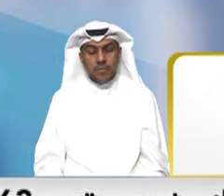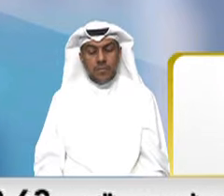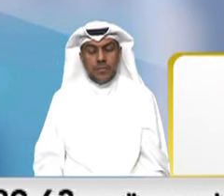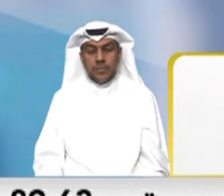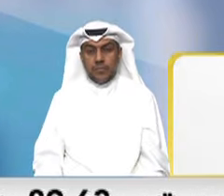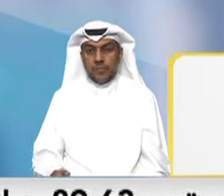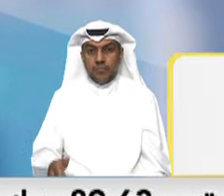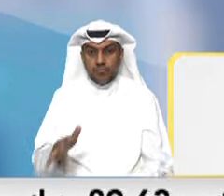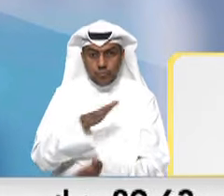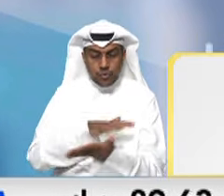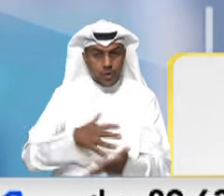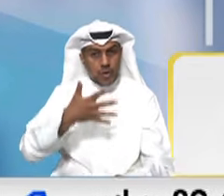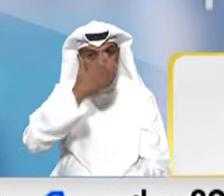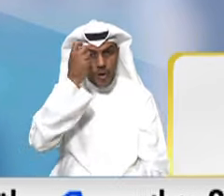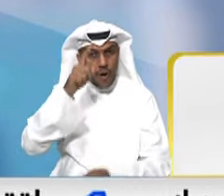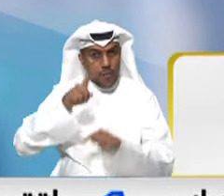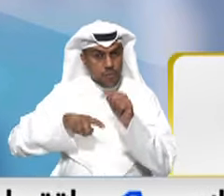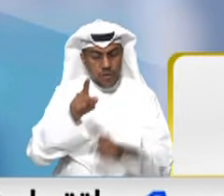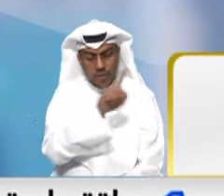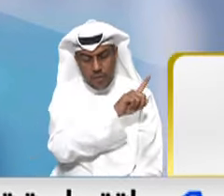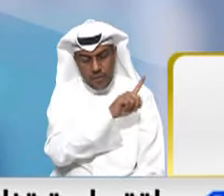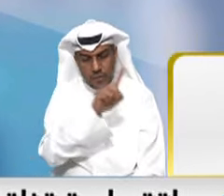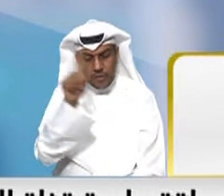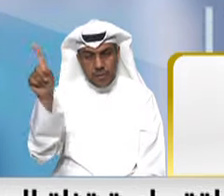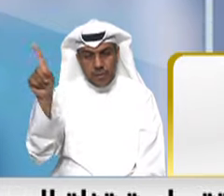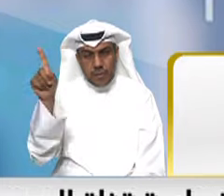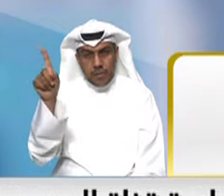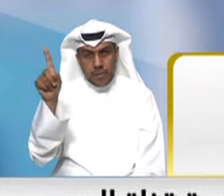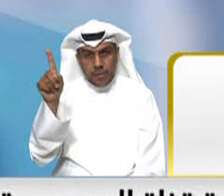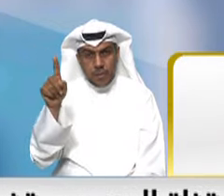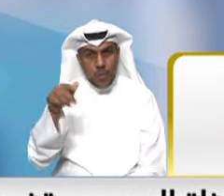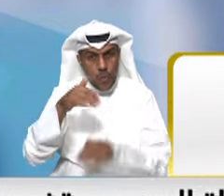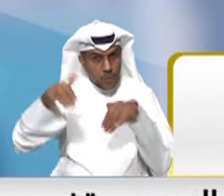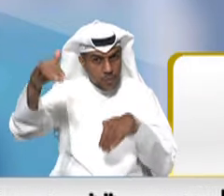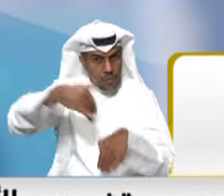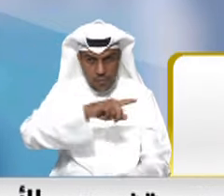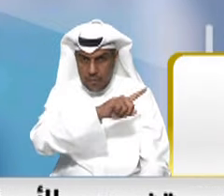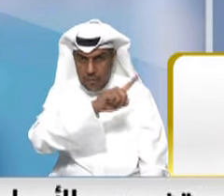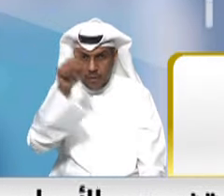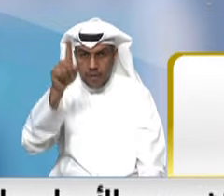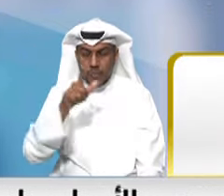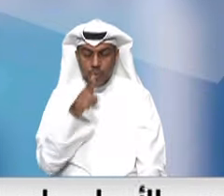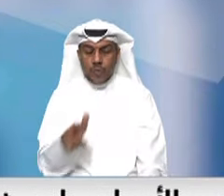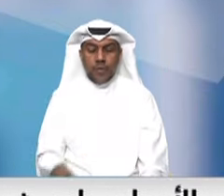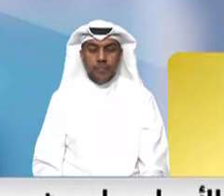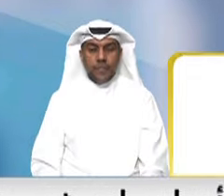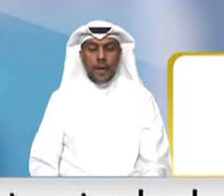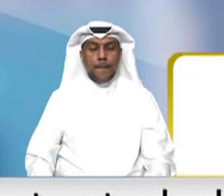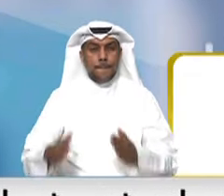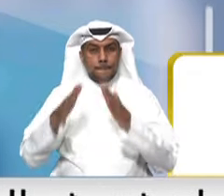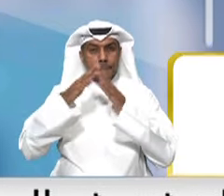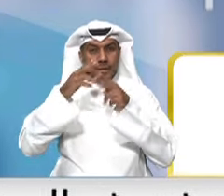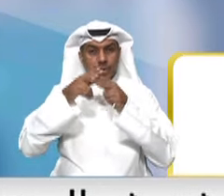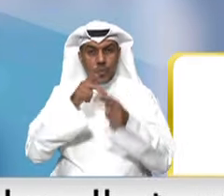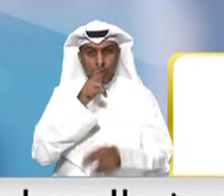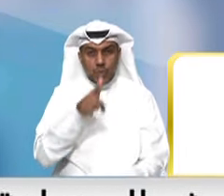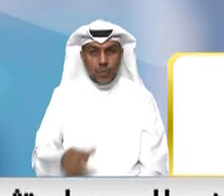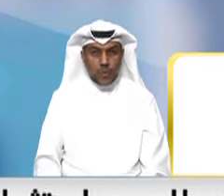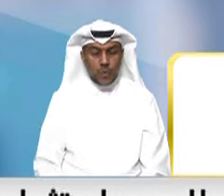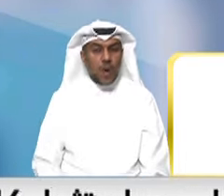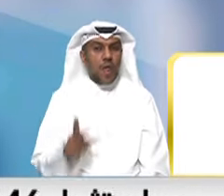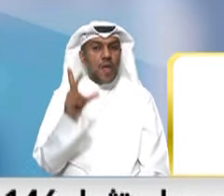أنشطة إرهابية أو إجرامية عابرة للحدود. كما أكد الجانبان على أن حقل الدرة